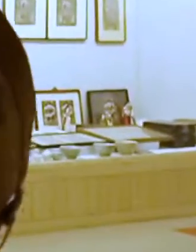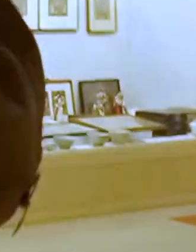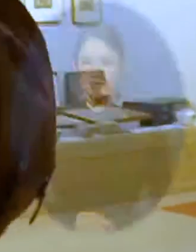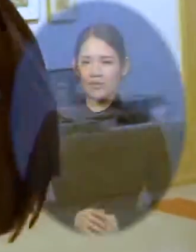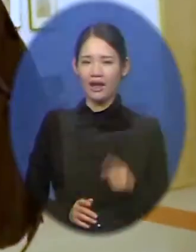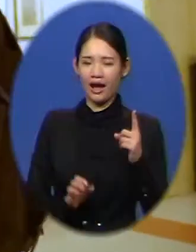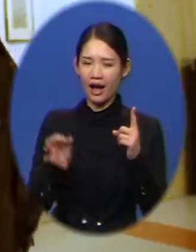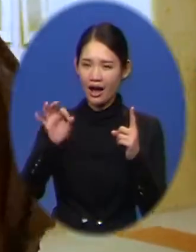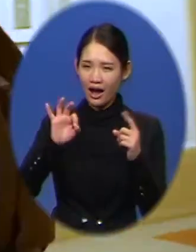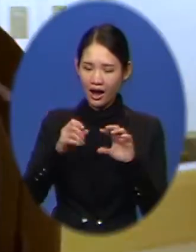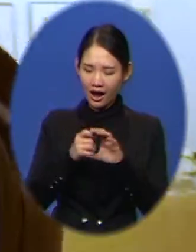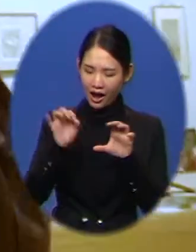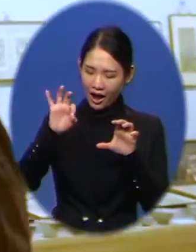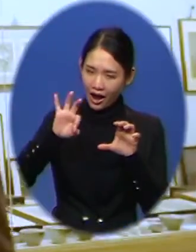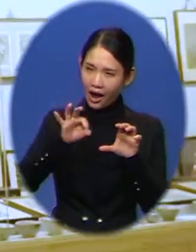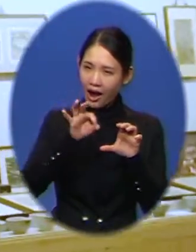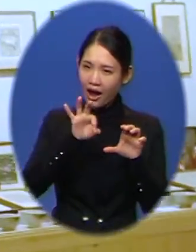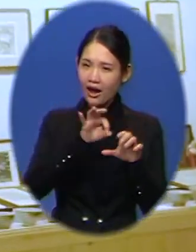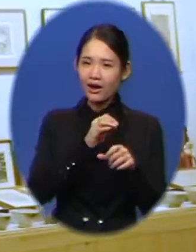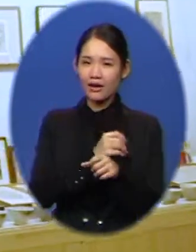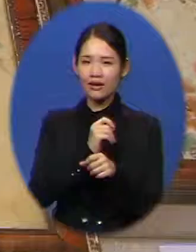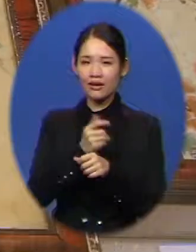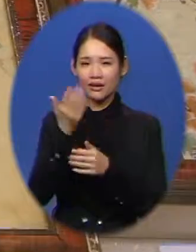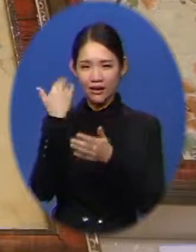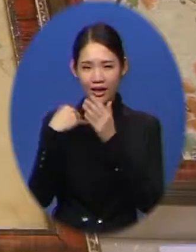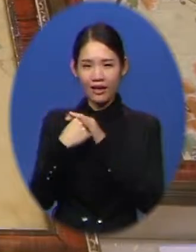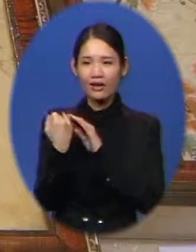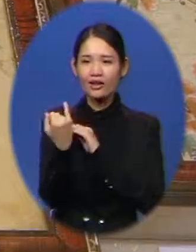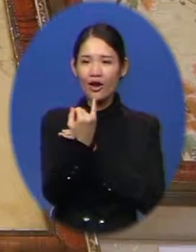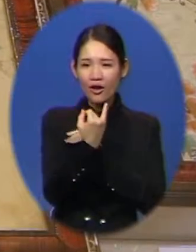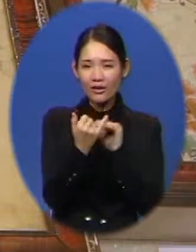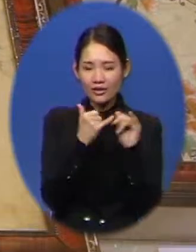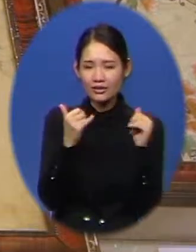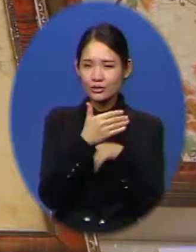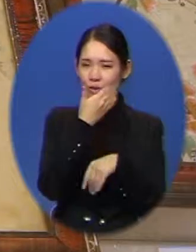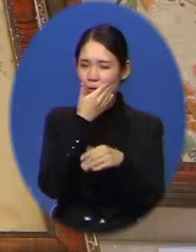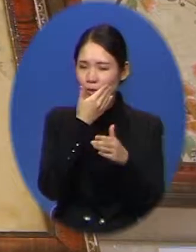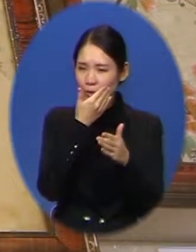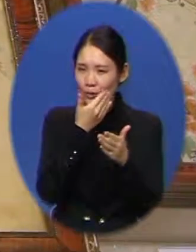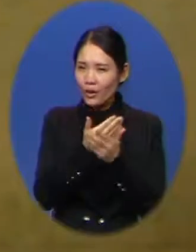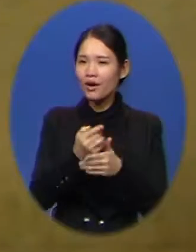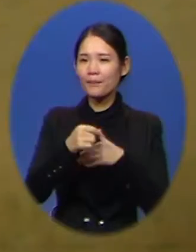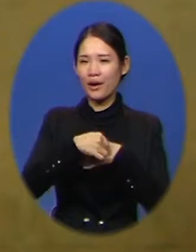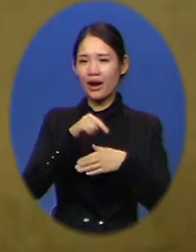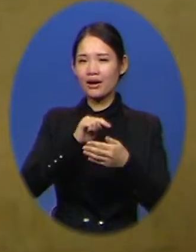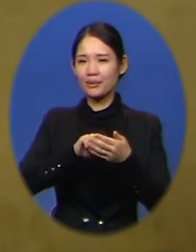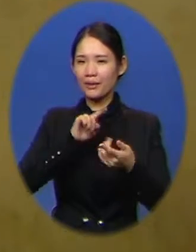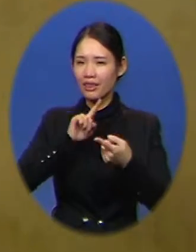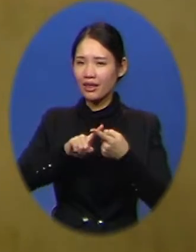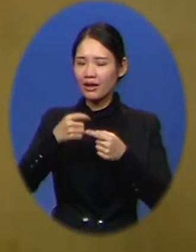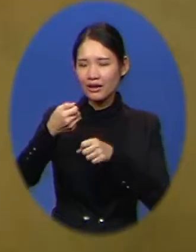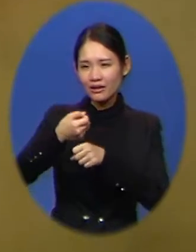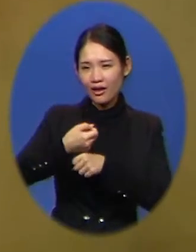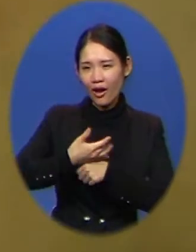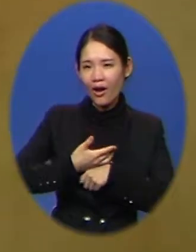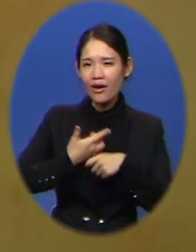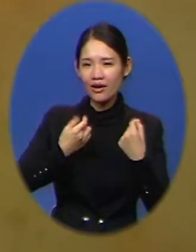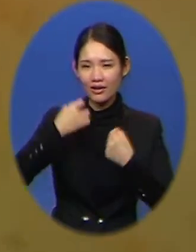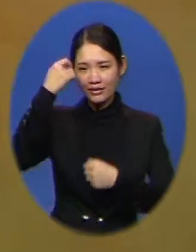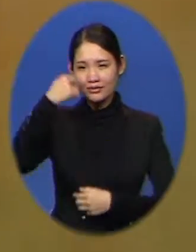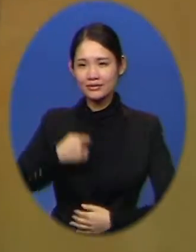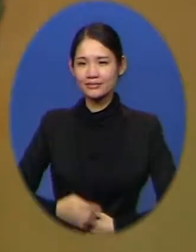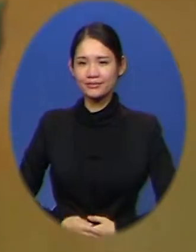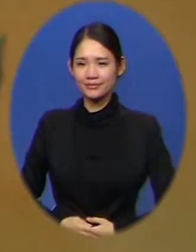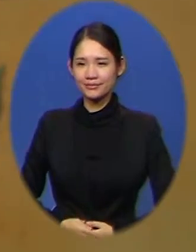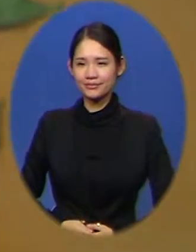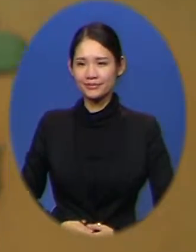한올한올 섬세한 자수에 담긴 옛 여인들의 아름답고 소중한 마음이 그대로 전해지는 것 같았습니다.